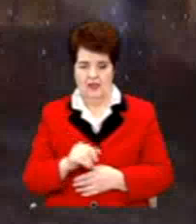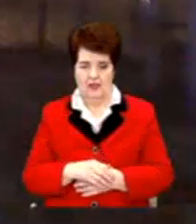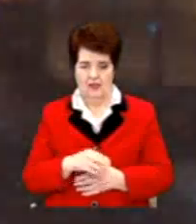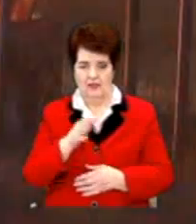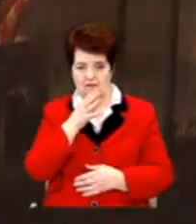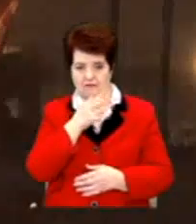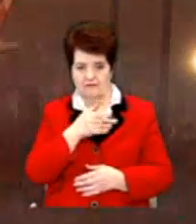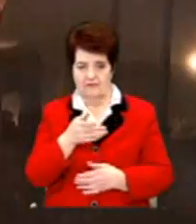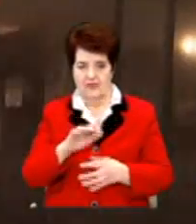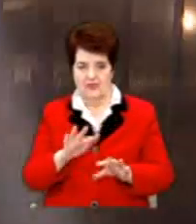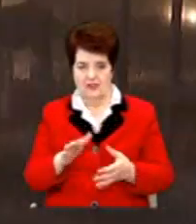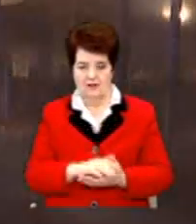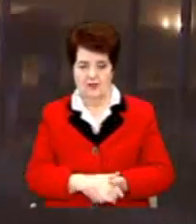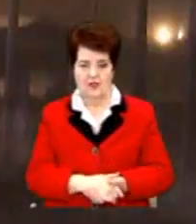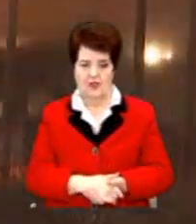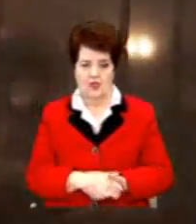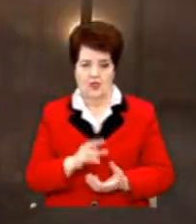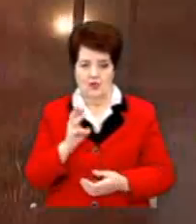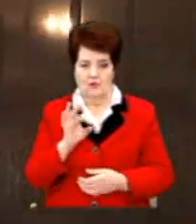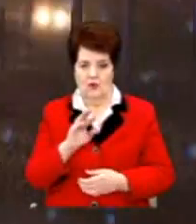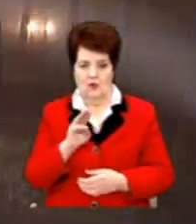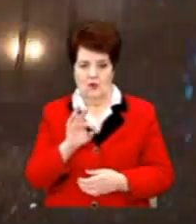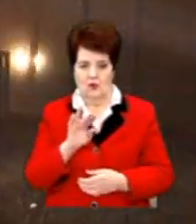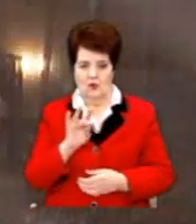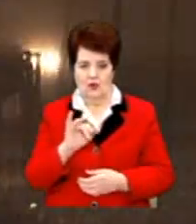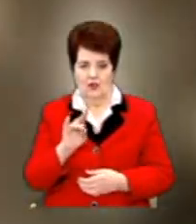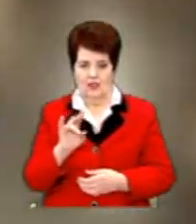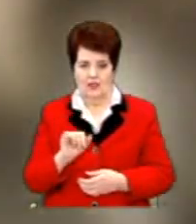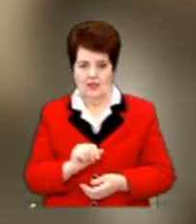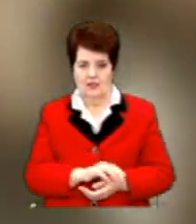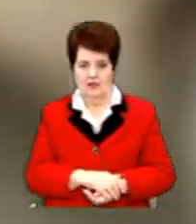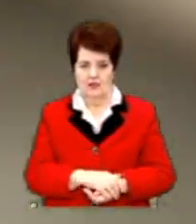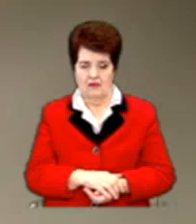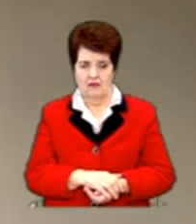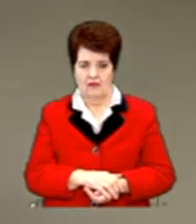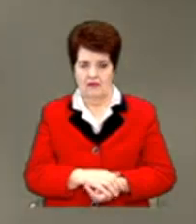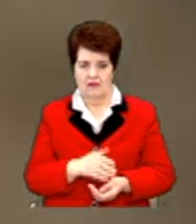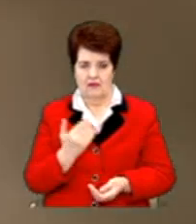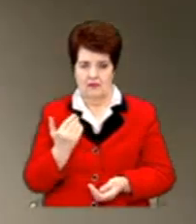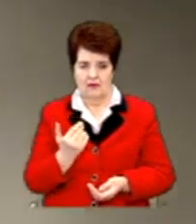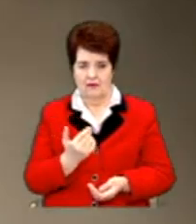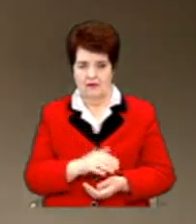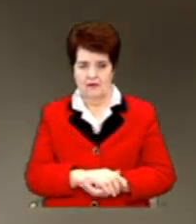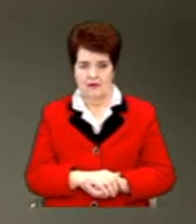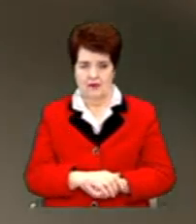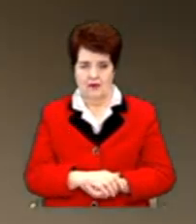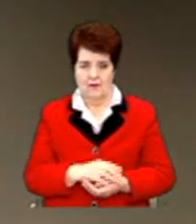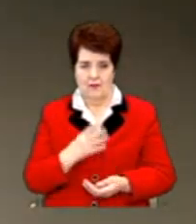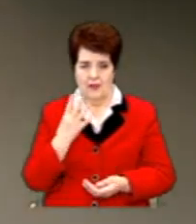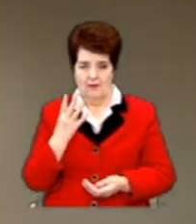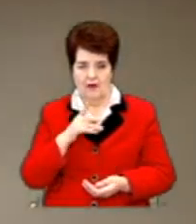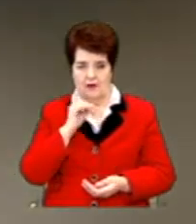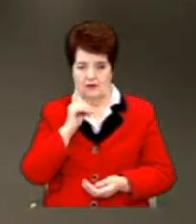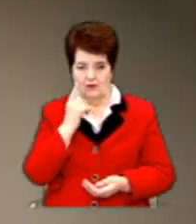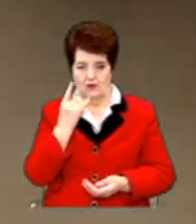10 minuțele. Avem motorină și am reușit să rezistăm peste noapte. Suntem 4 adulți și